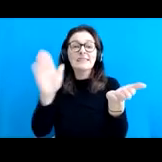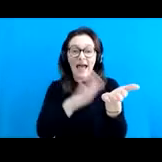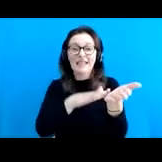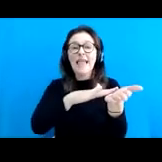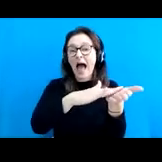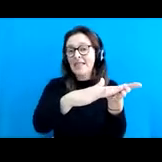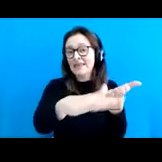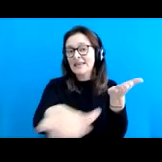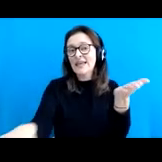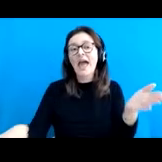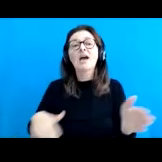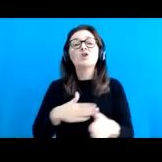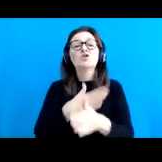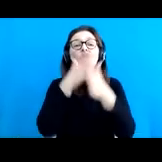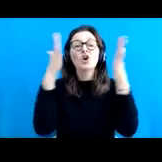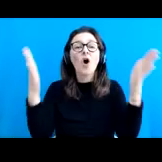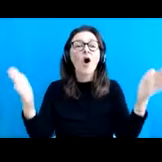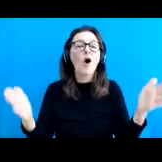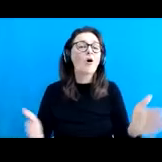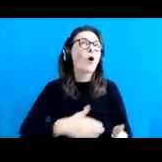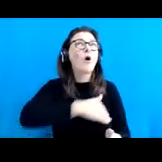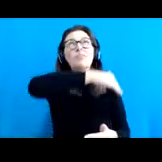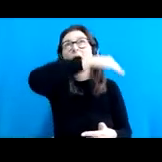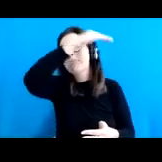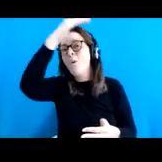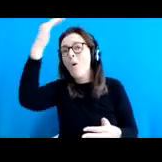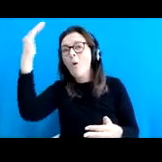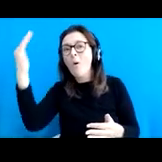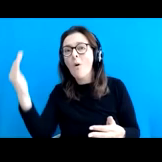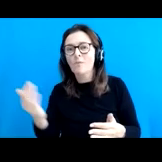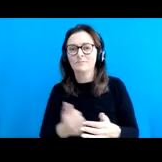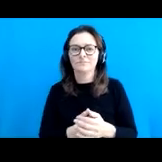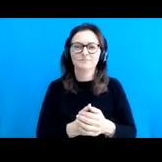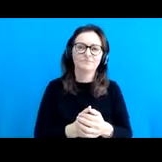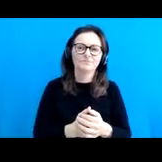In na dlani je široko nebo,